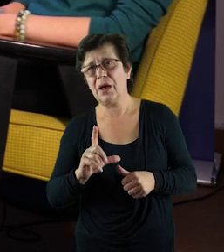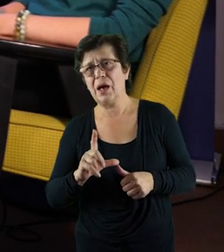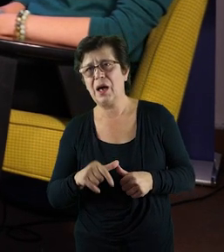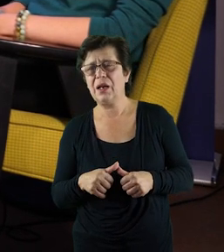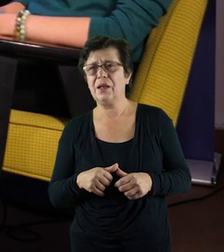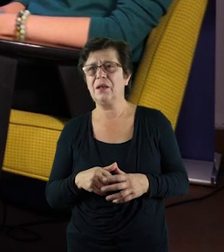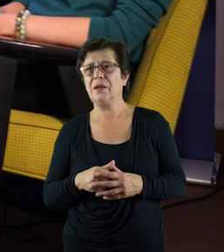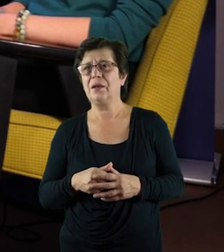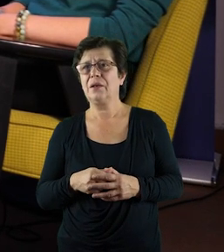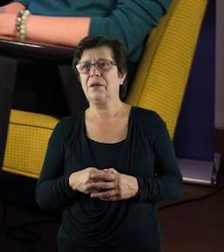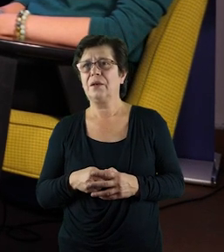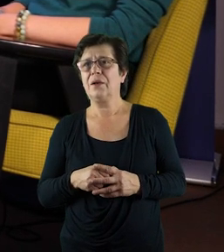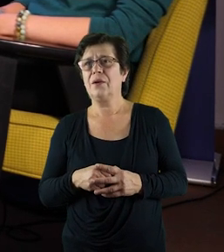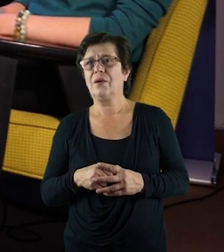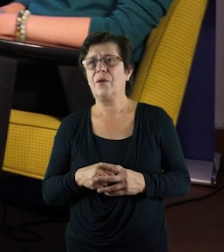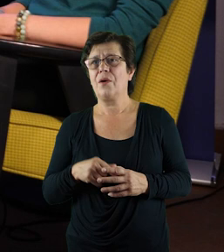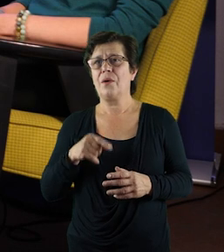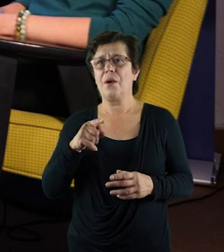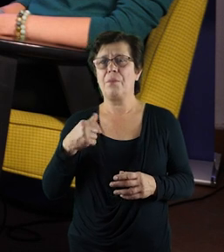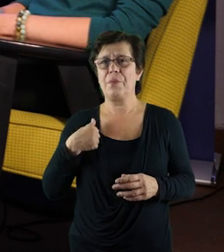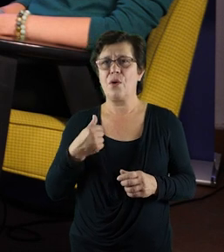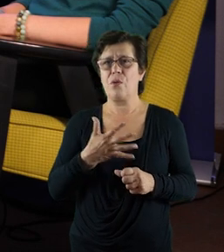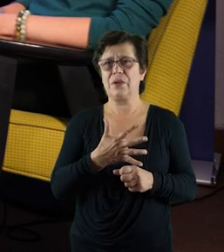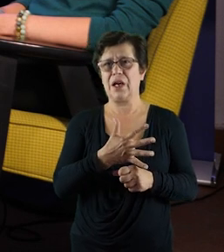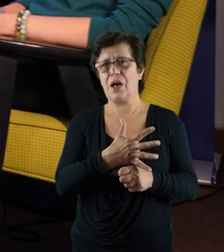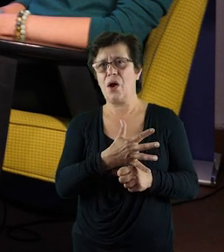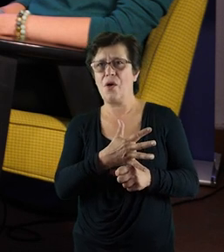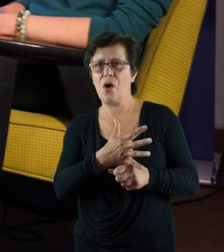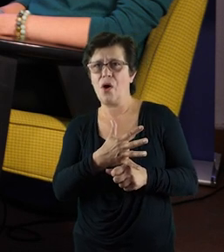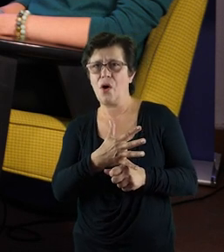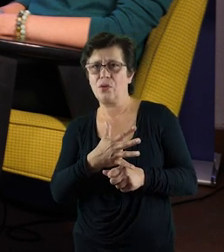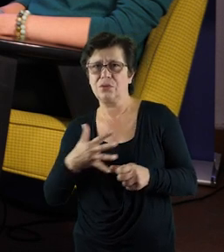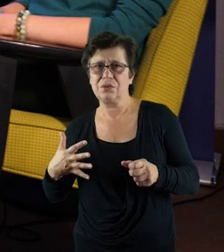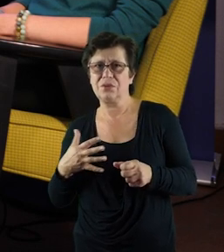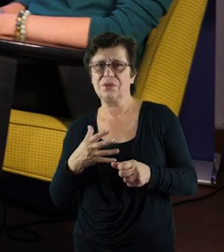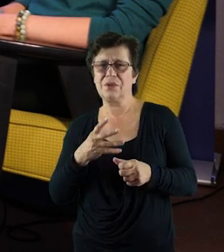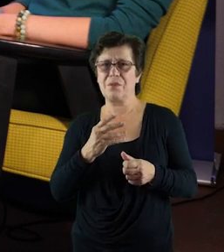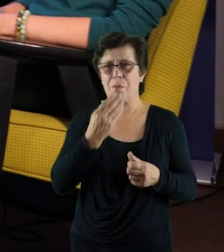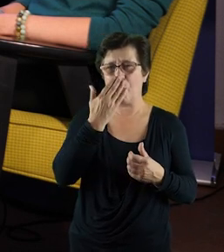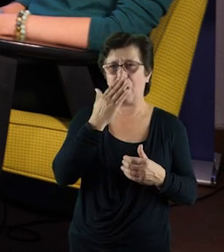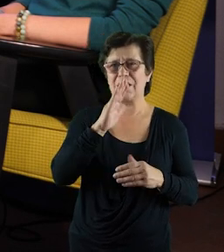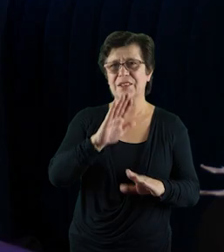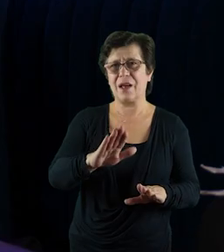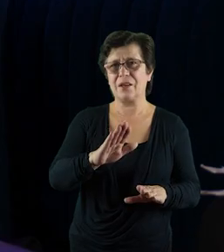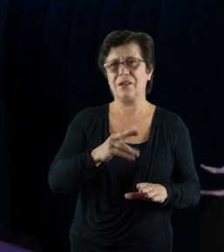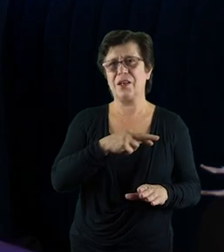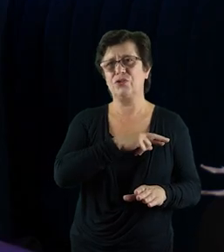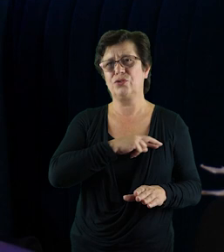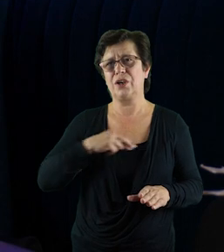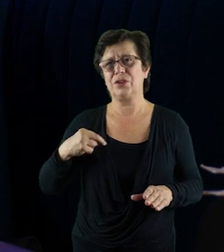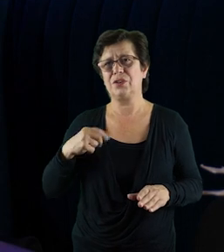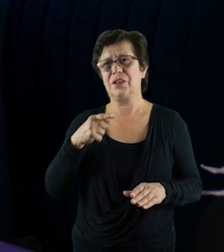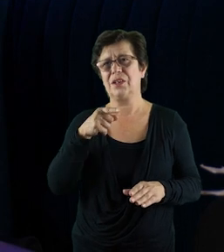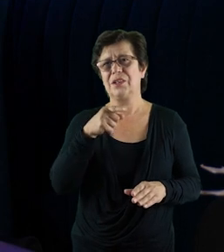takiej polemiki nieco wyostrzającej pewne rzeczy. I tutaj rzeczywiście